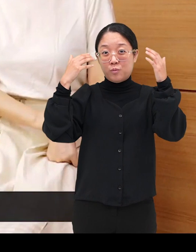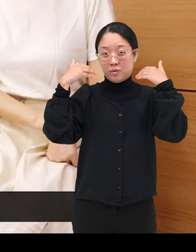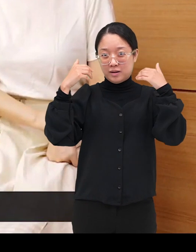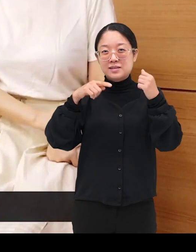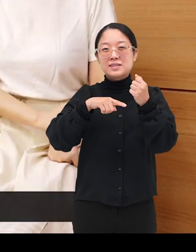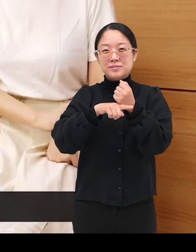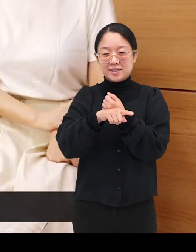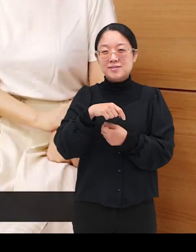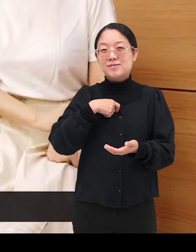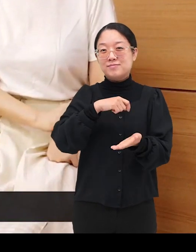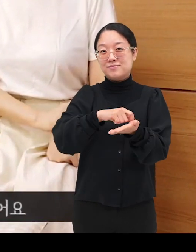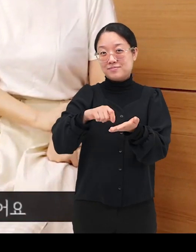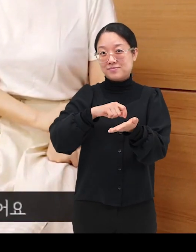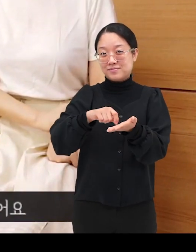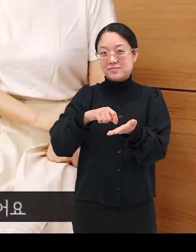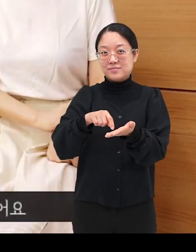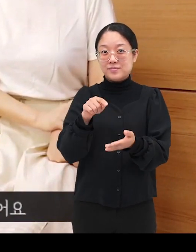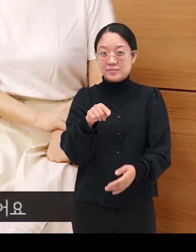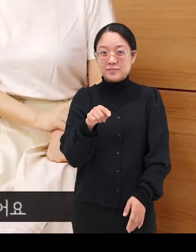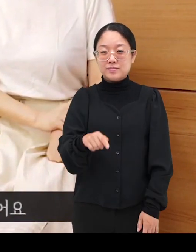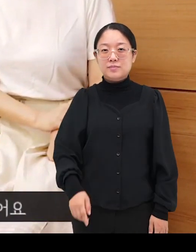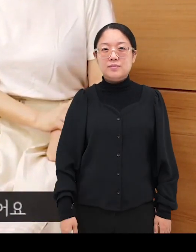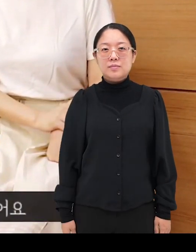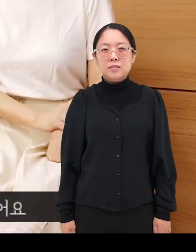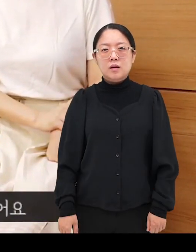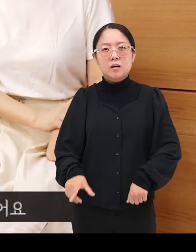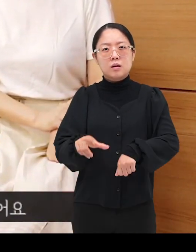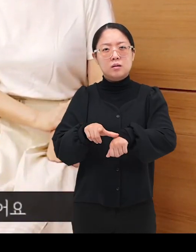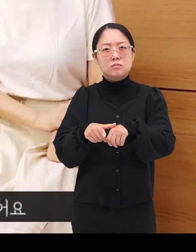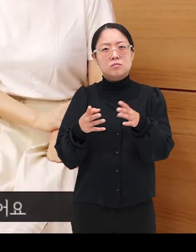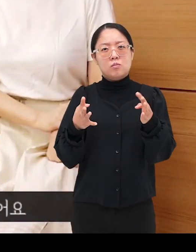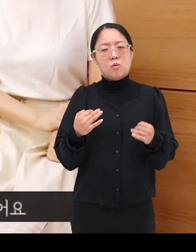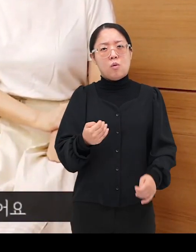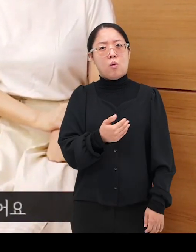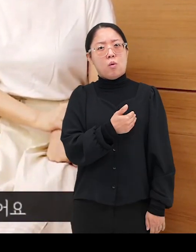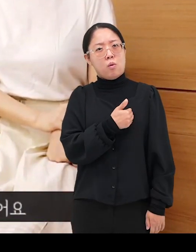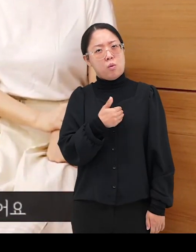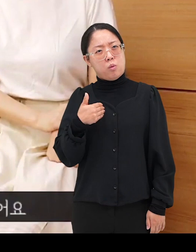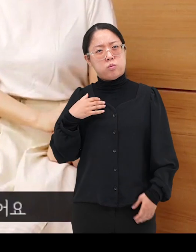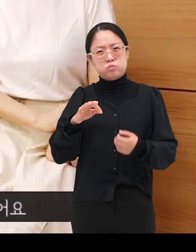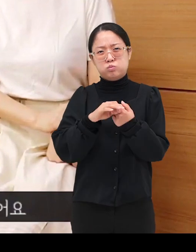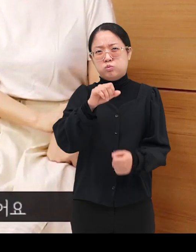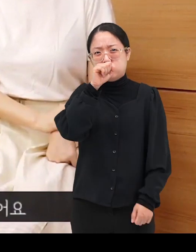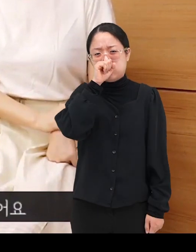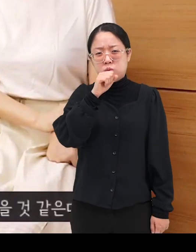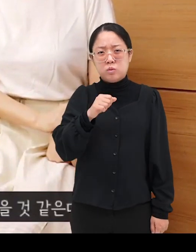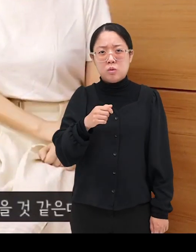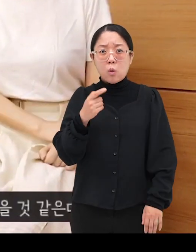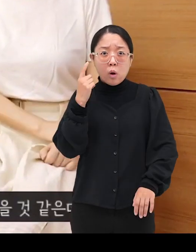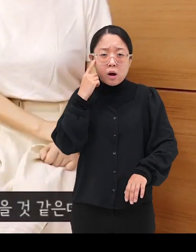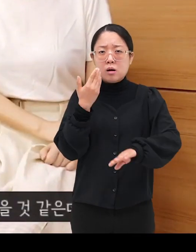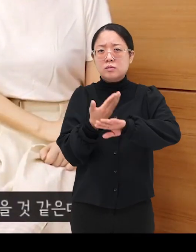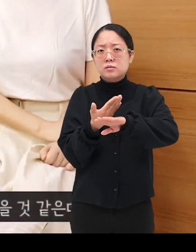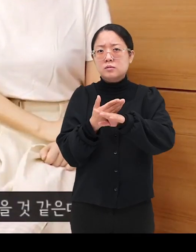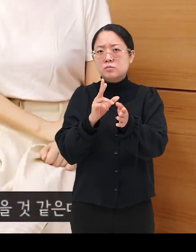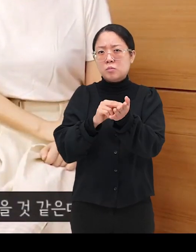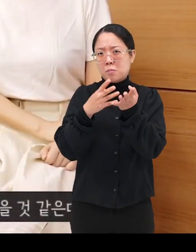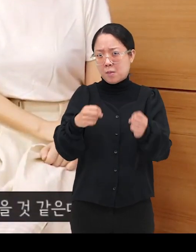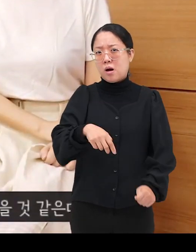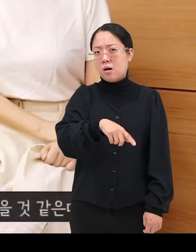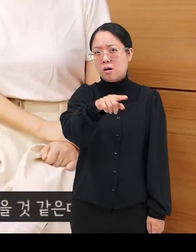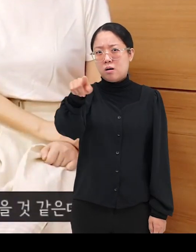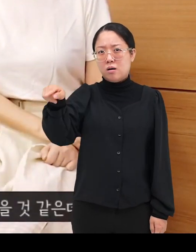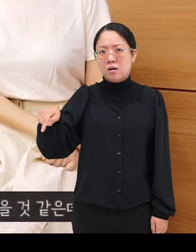7, 8주 정도? 예. 저한테는 그 초여름의 글쓰기? 예, 그런 의미였어요. 네. 이게 시간적인